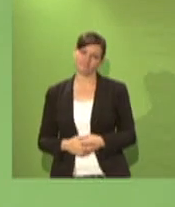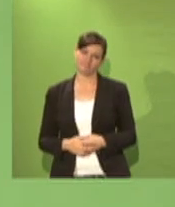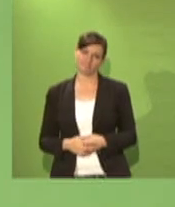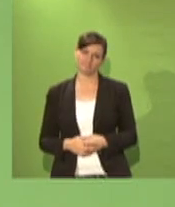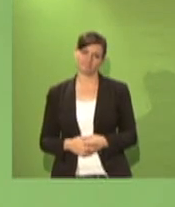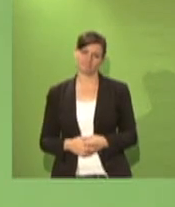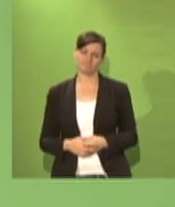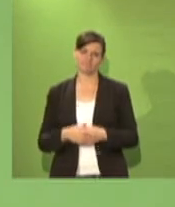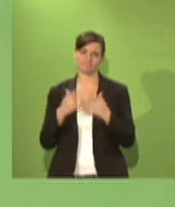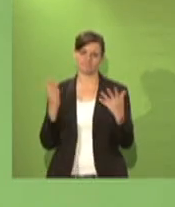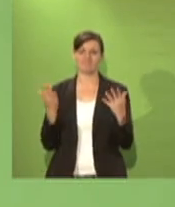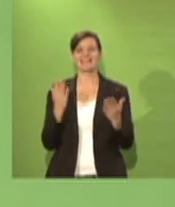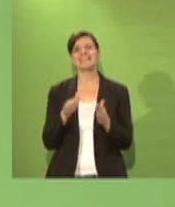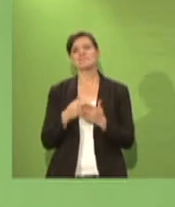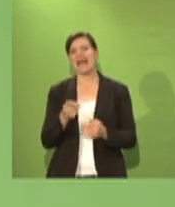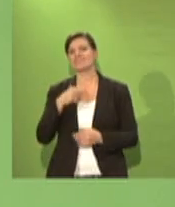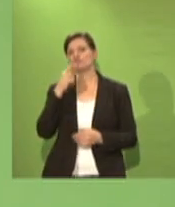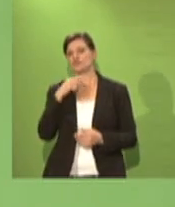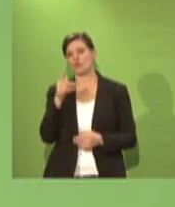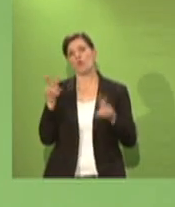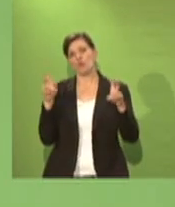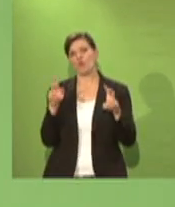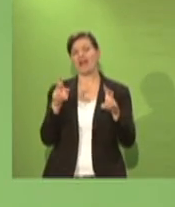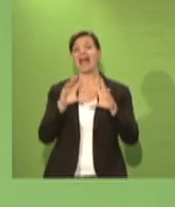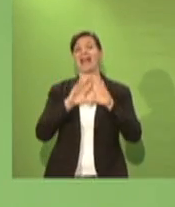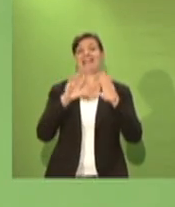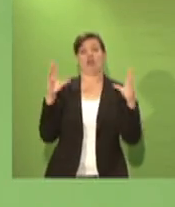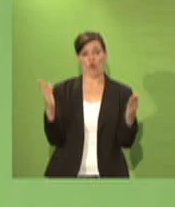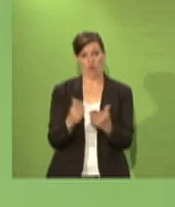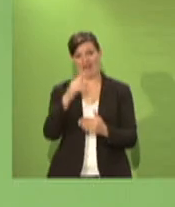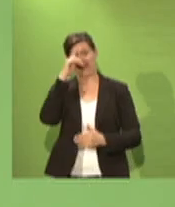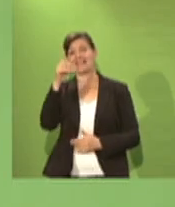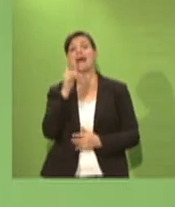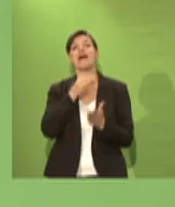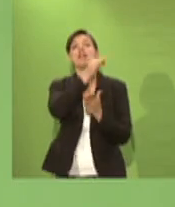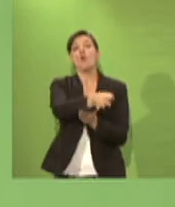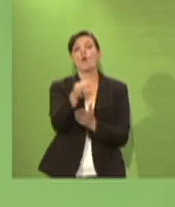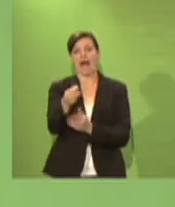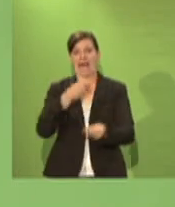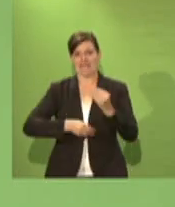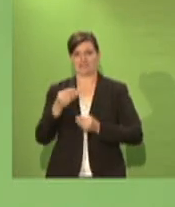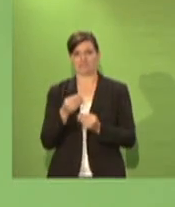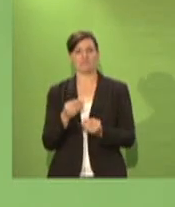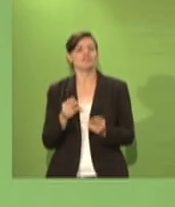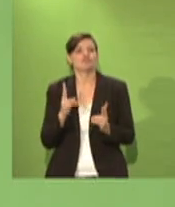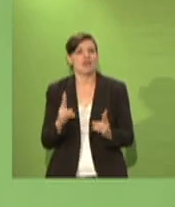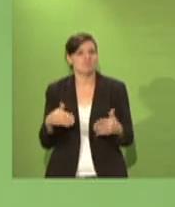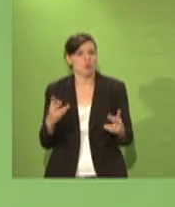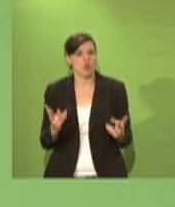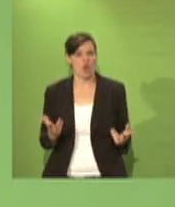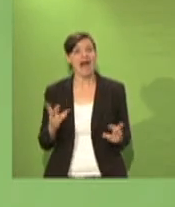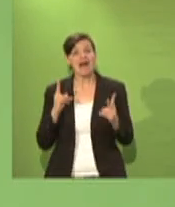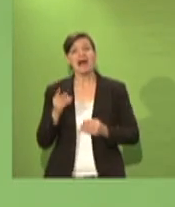Wir haben einen Spruch, global denken und lokal handeln. Der ist ja nach wie vor richtig. Aber lokal handeln können wir nur